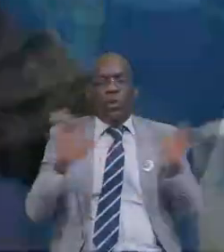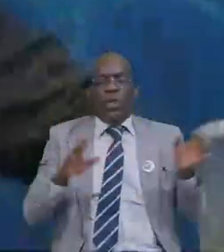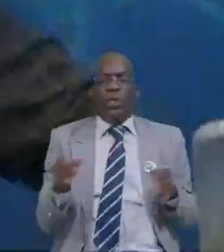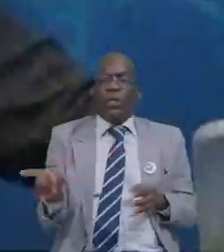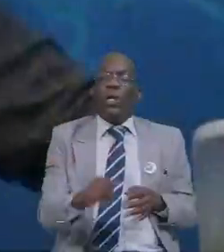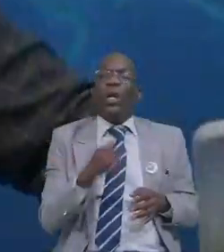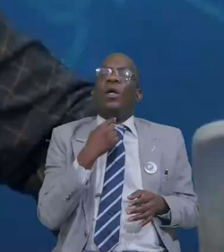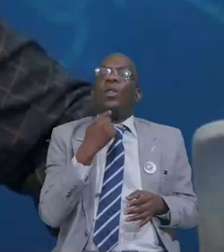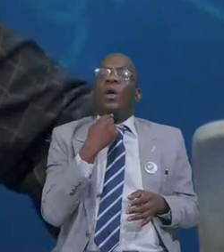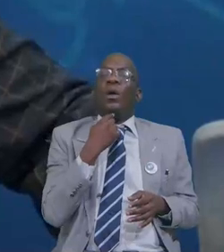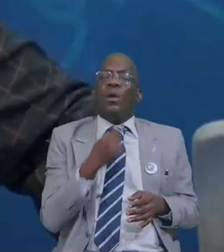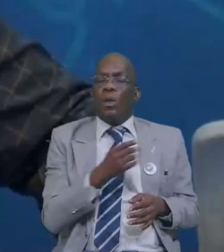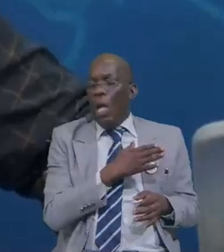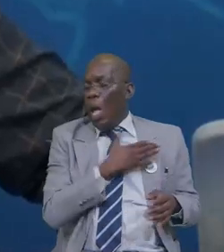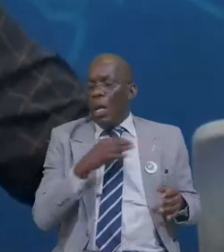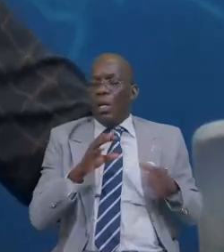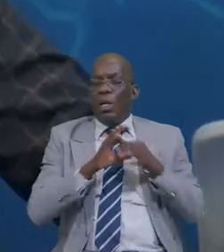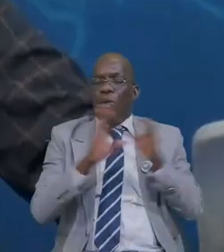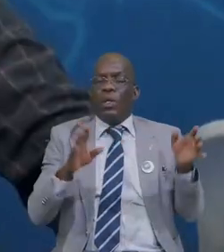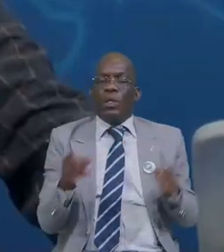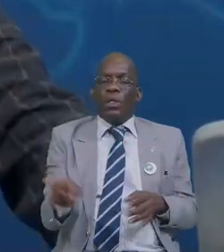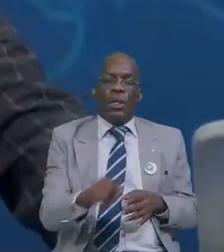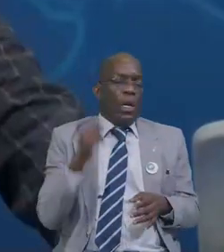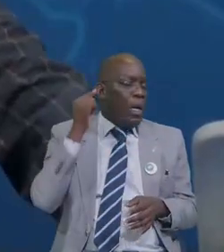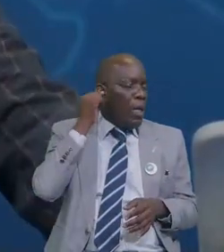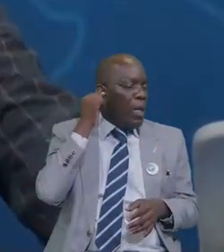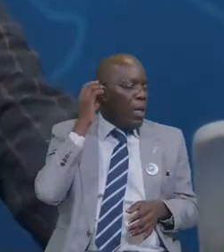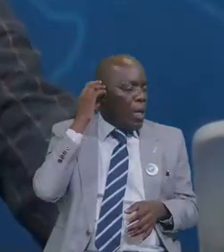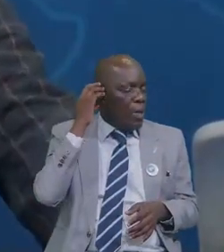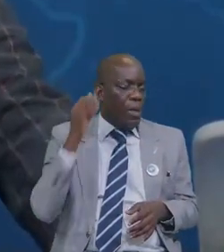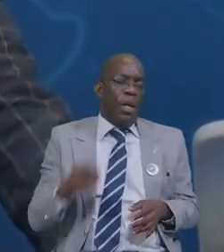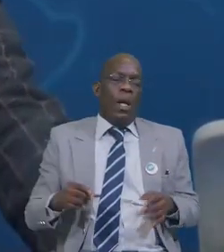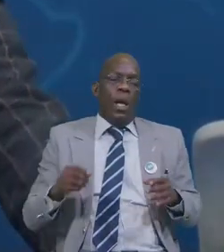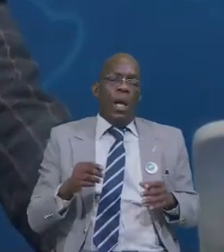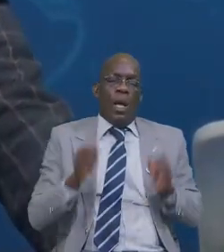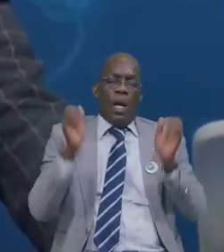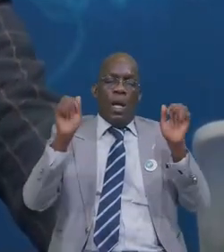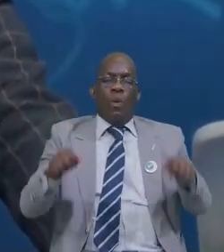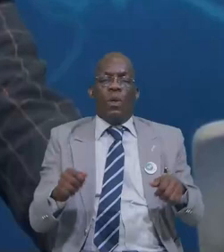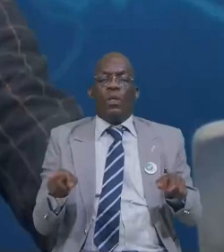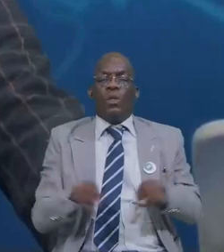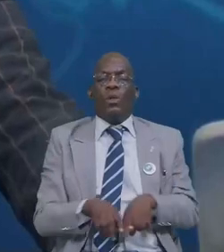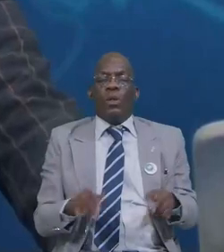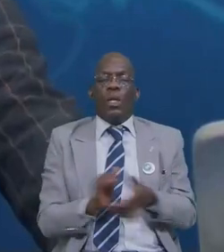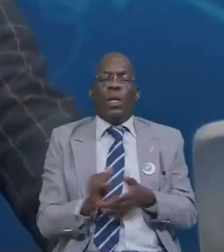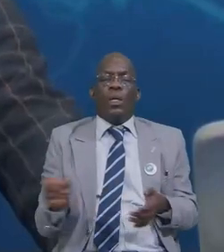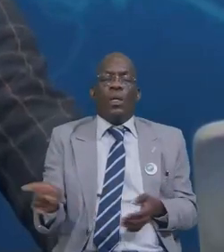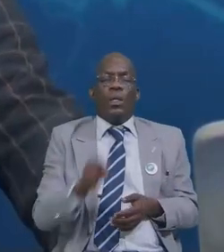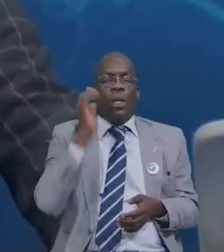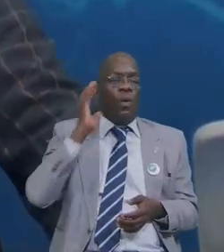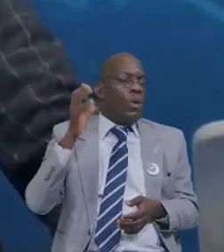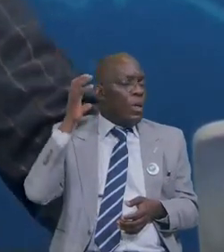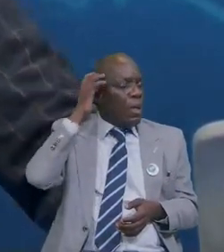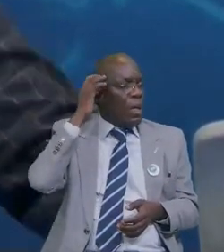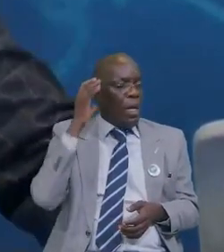que leur corps vocal soit libéré et que leur capacité auditive soit libérée, qu'ils entendent